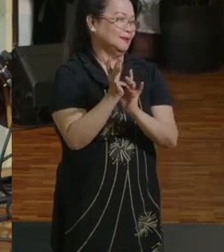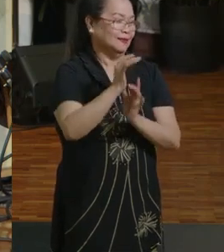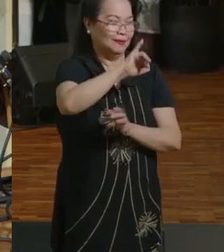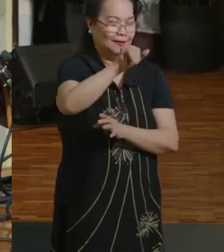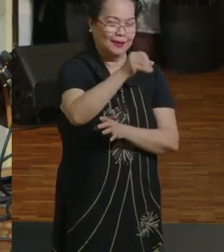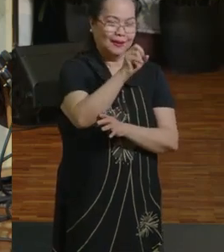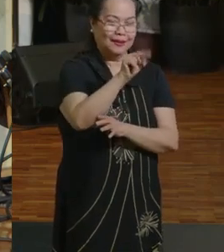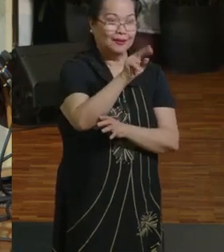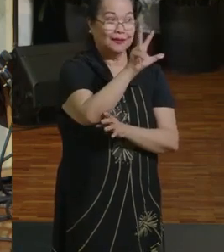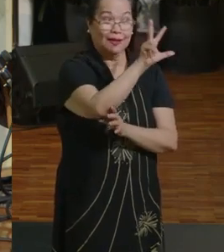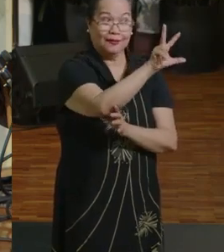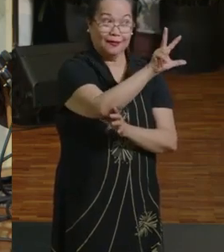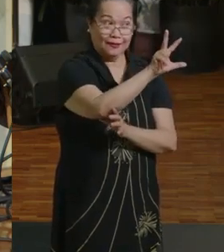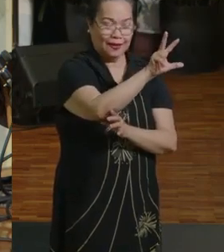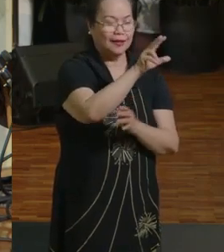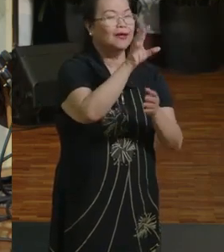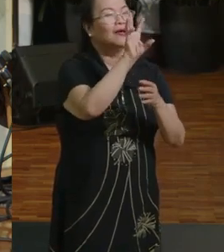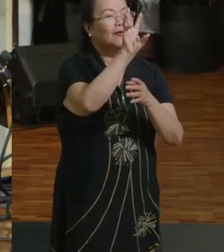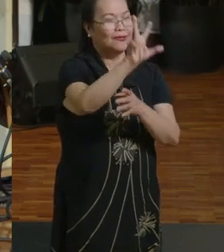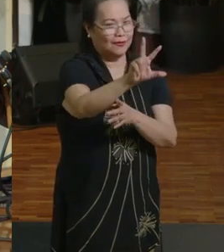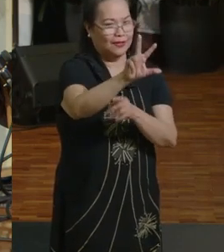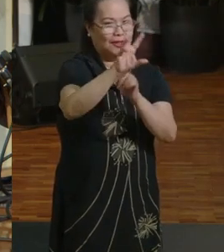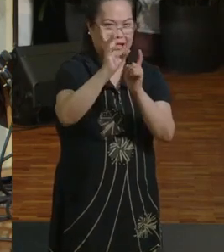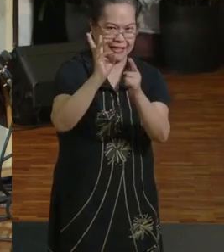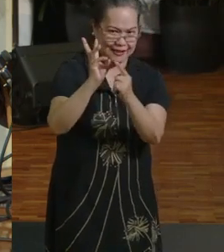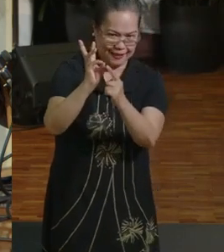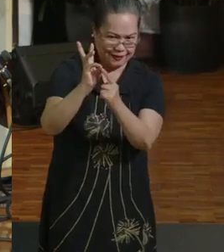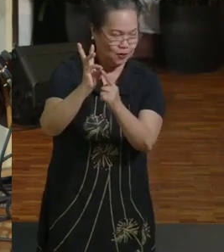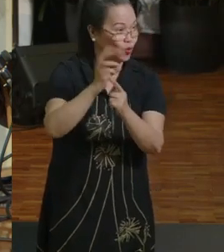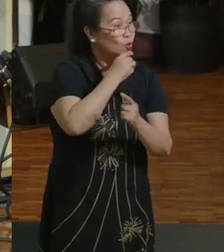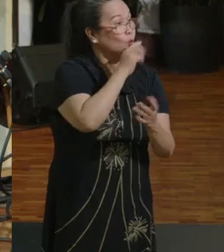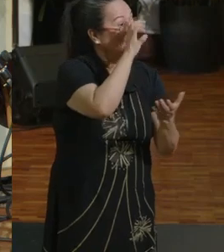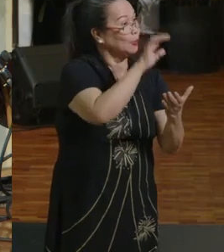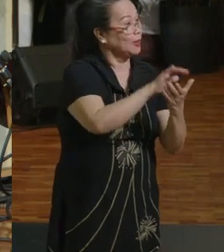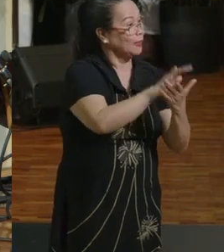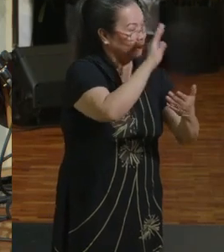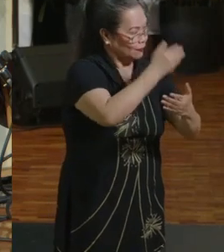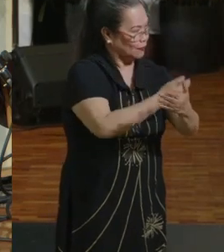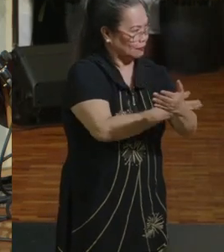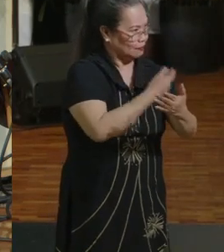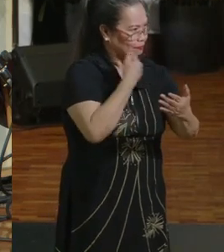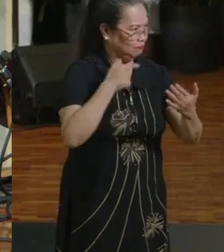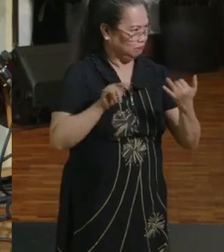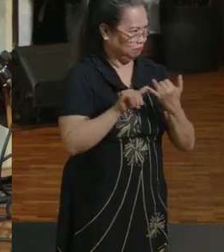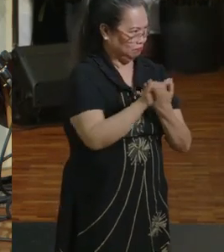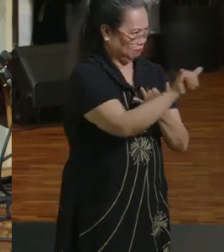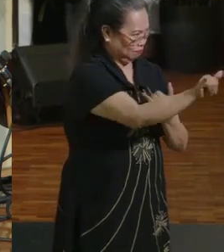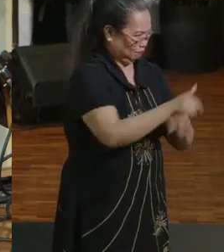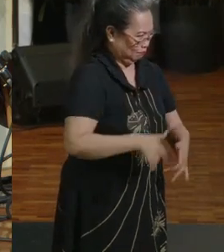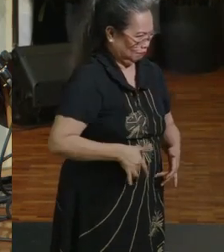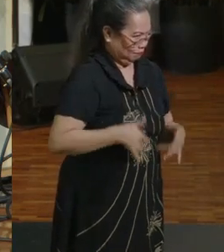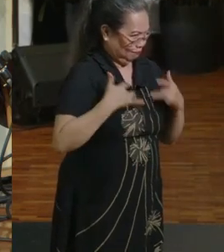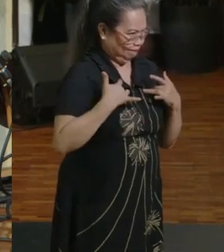John 3:36, "Whoever believes in the Son has eternal life."